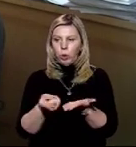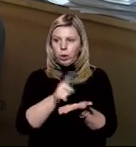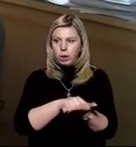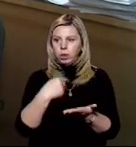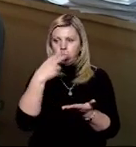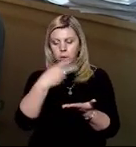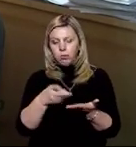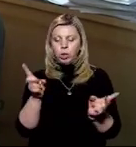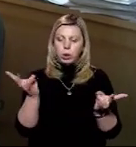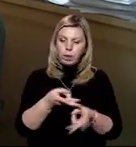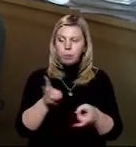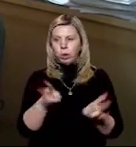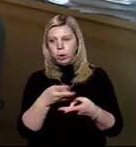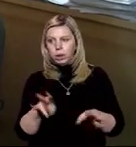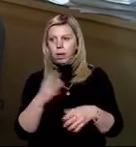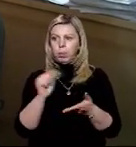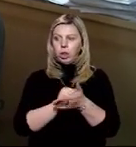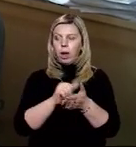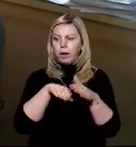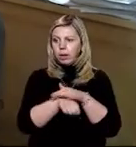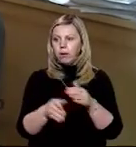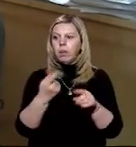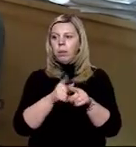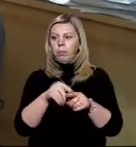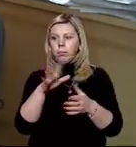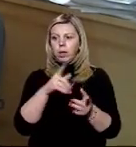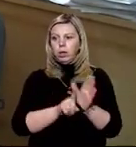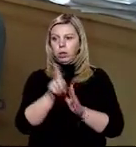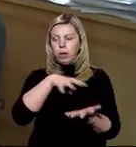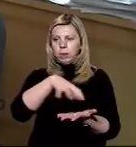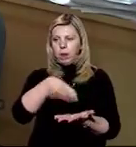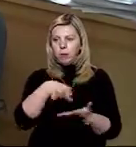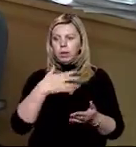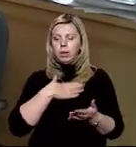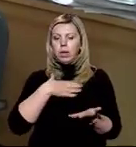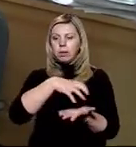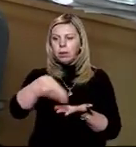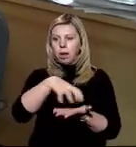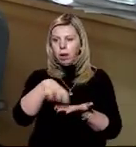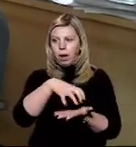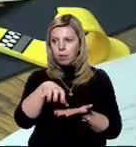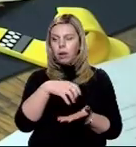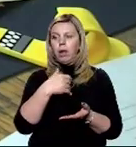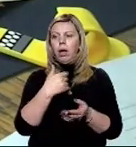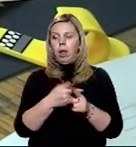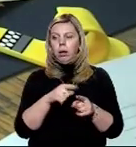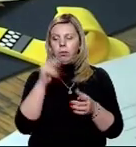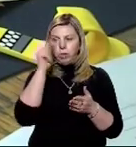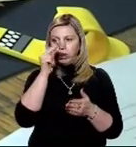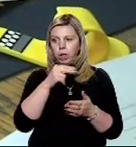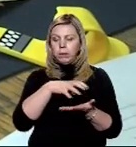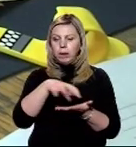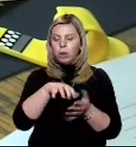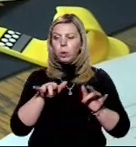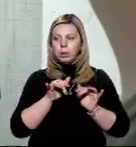що діюче, що не діюче, що архівна, і тоді приступаємо до сканування. Це наш сканер, включаємо.